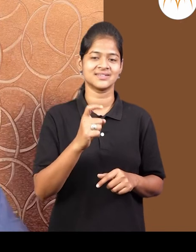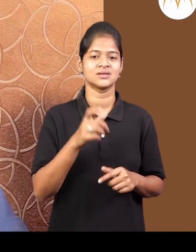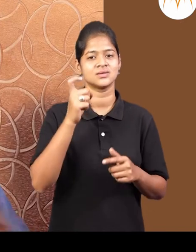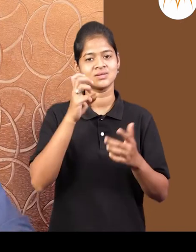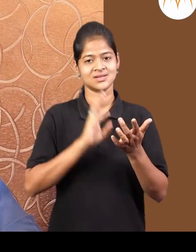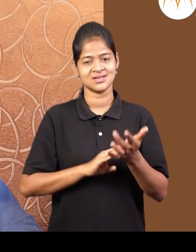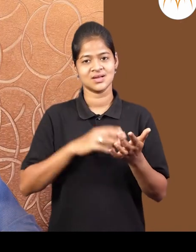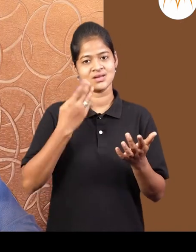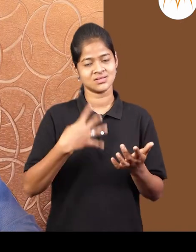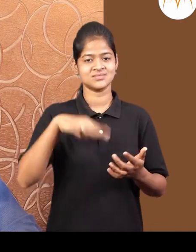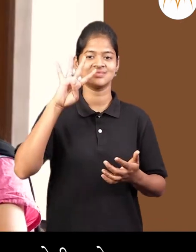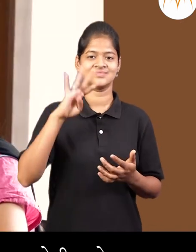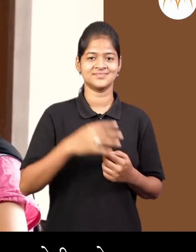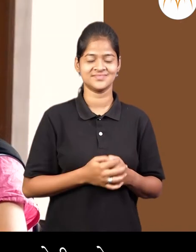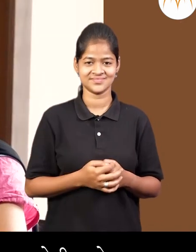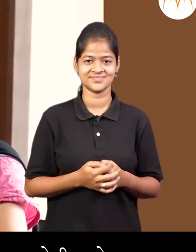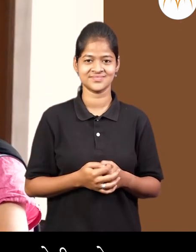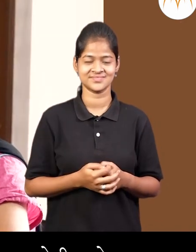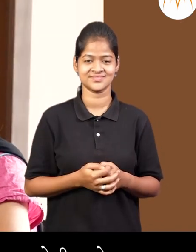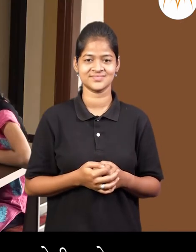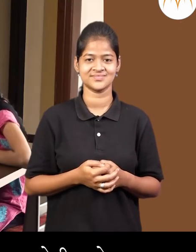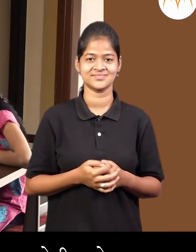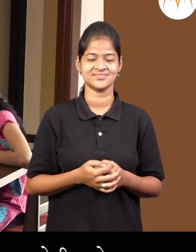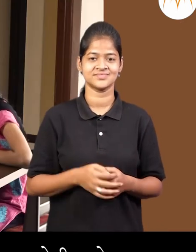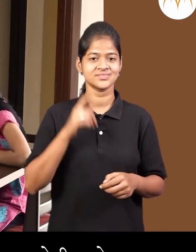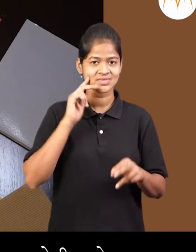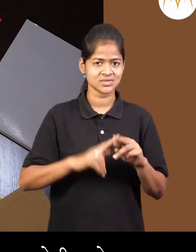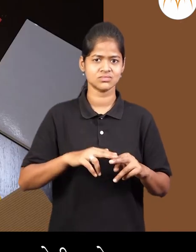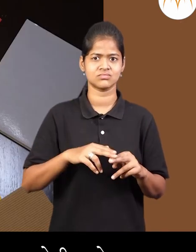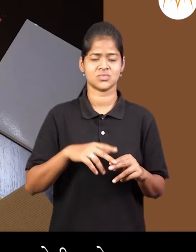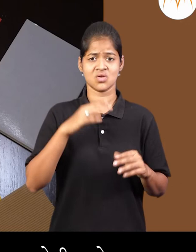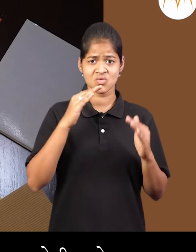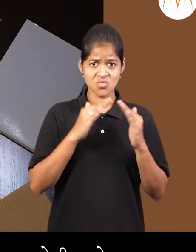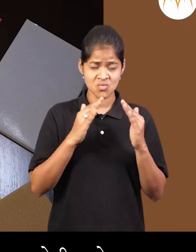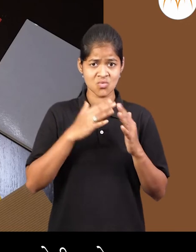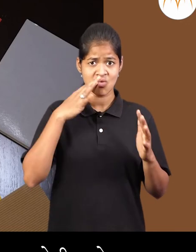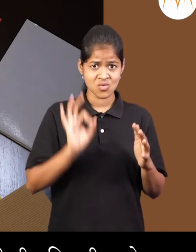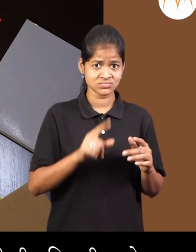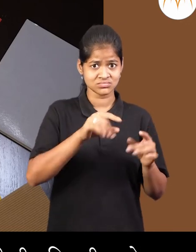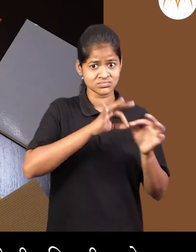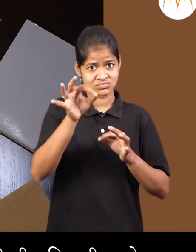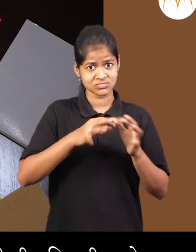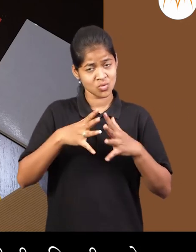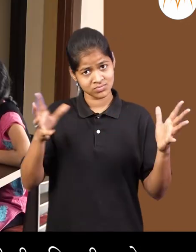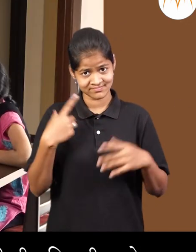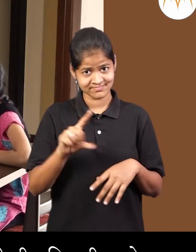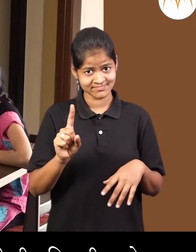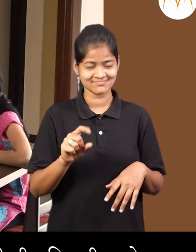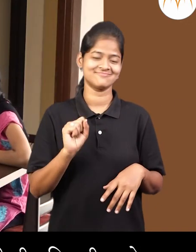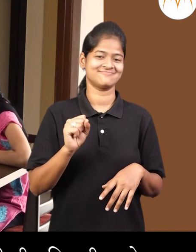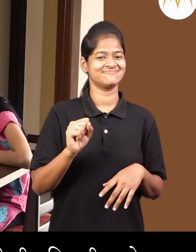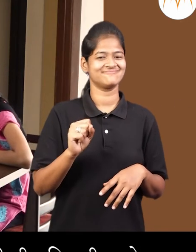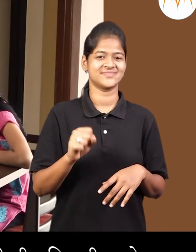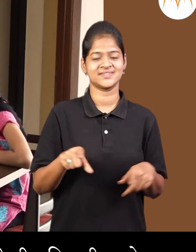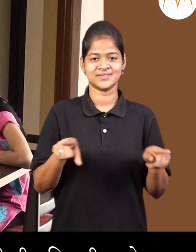67 चौरस सेंटीमीटर. बरोबर. पण दादा, प्रत्यक्ष घराची लांबी रुंदी मोठी असेल ना? अगं हो. हे बघ, आपण